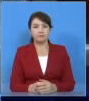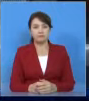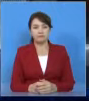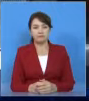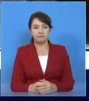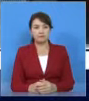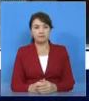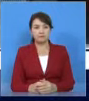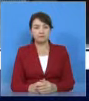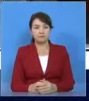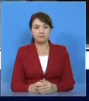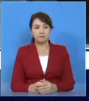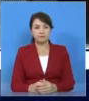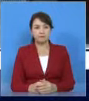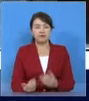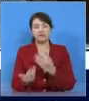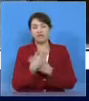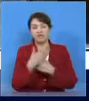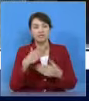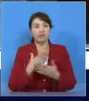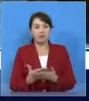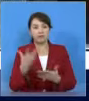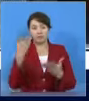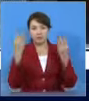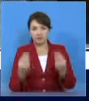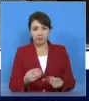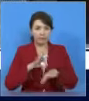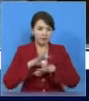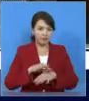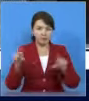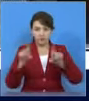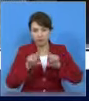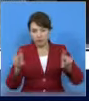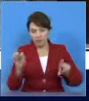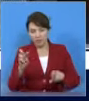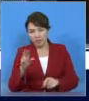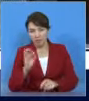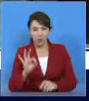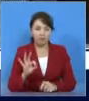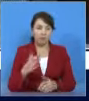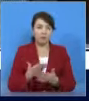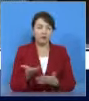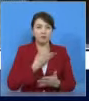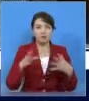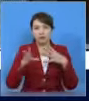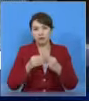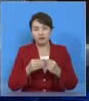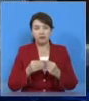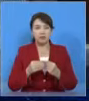В рамках визита на протяжении 3 дней пройдет школа НПО. Мы будем вместе